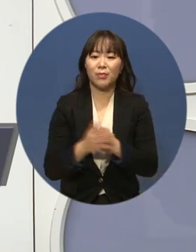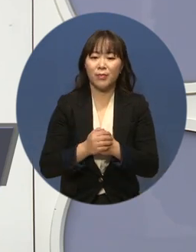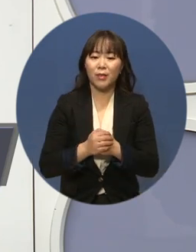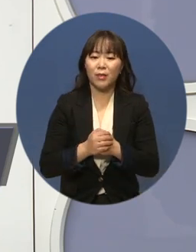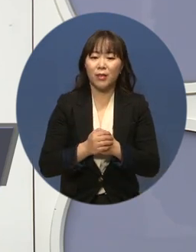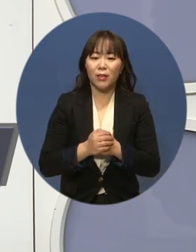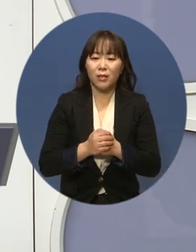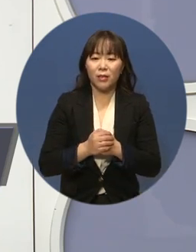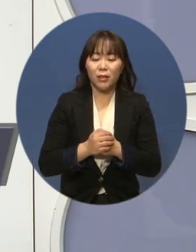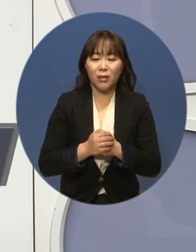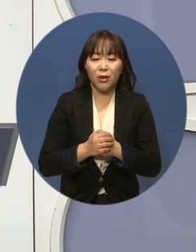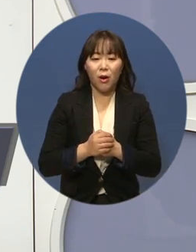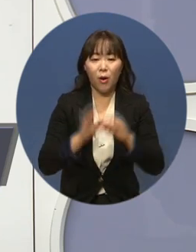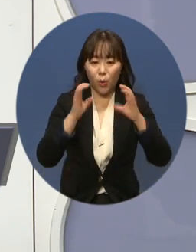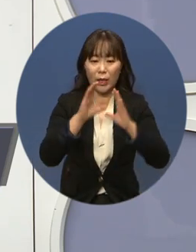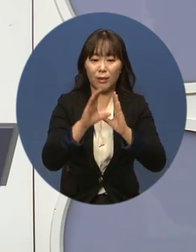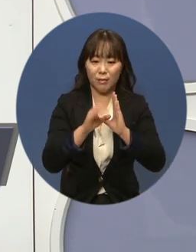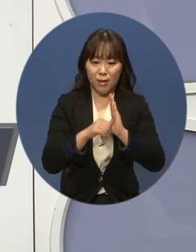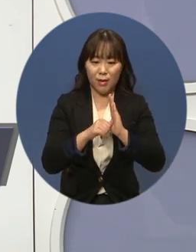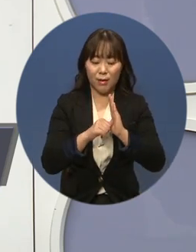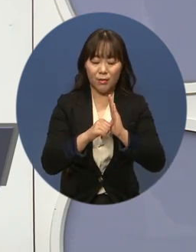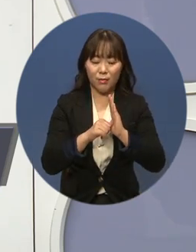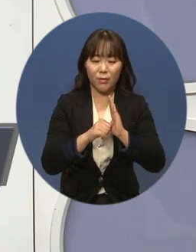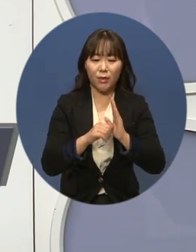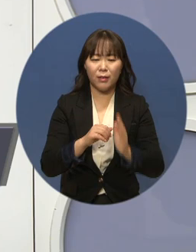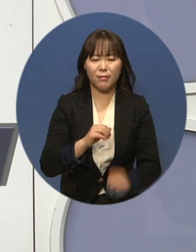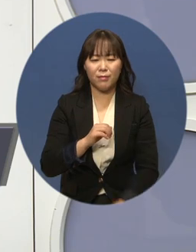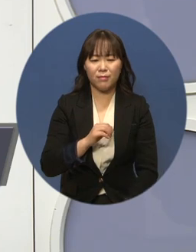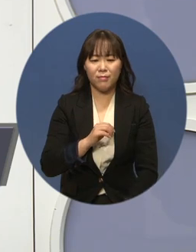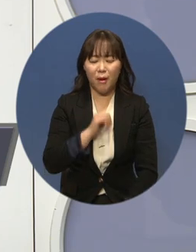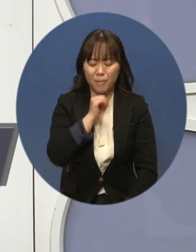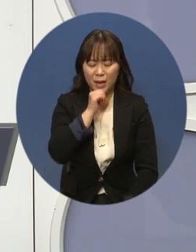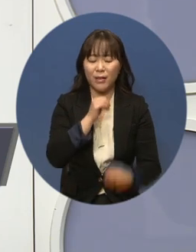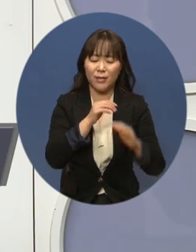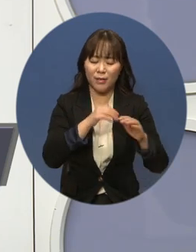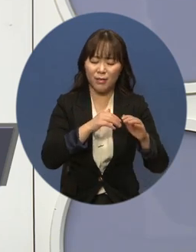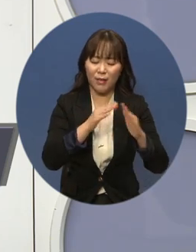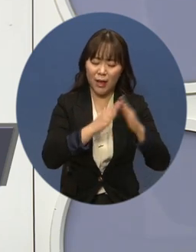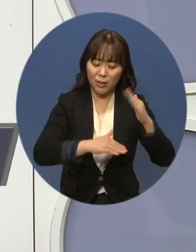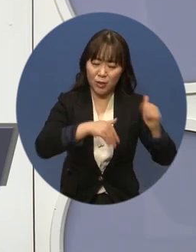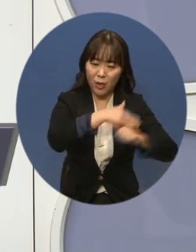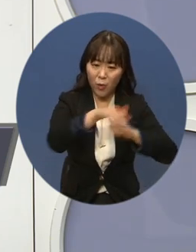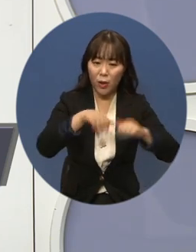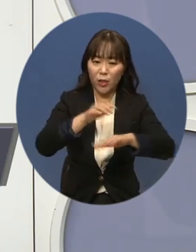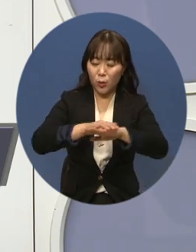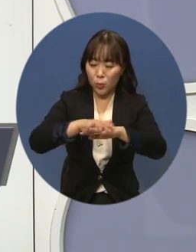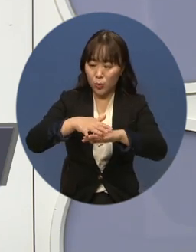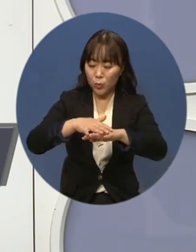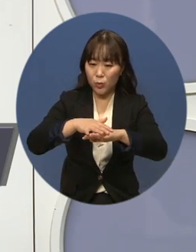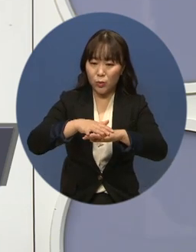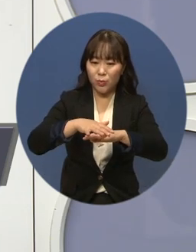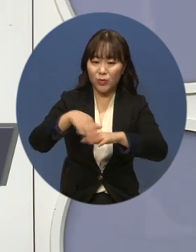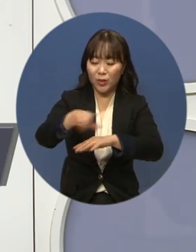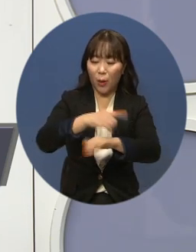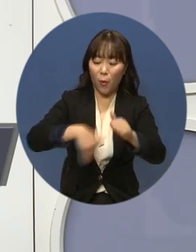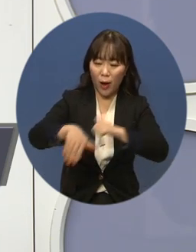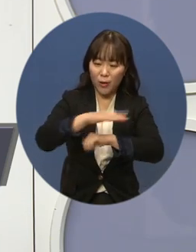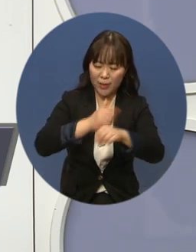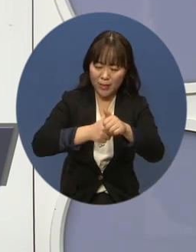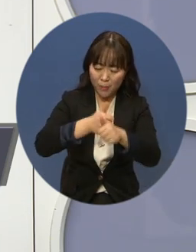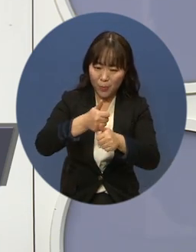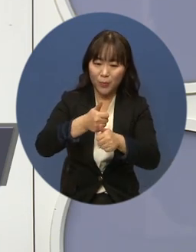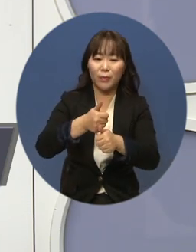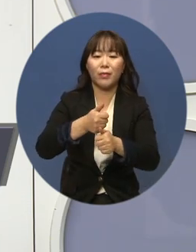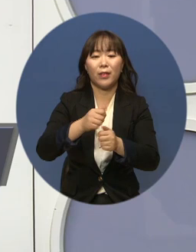보면 어릴 때 이제 가난한 그 살림살이 또 농촌 이런 환경 이런 것들을 좀 극복하는